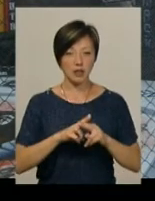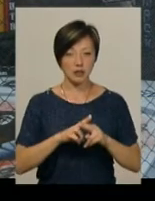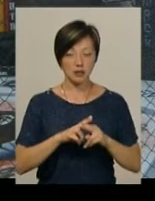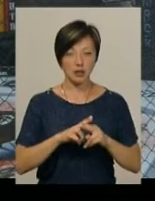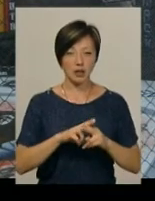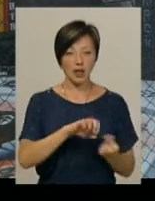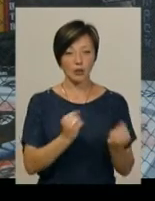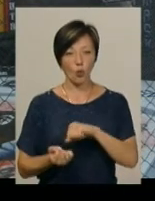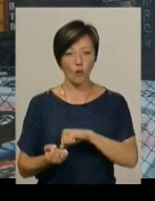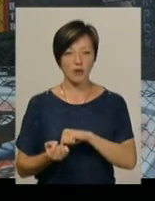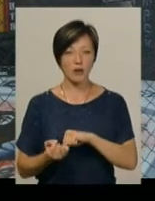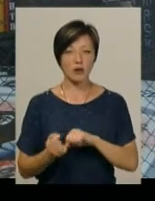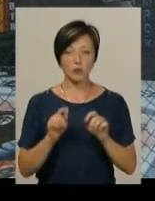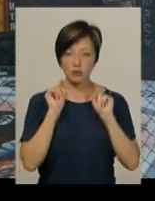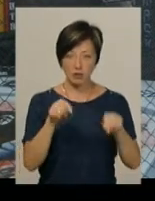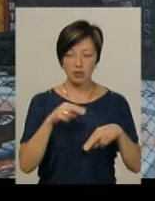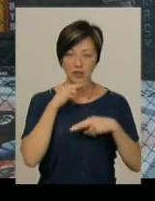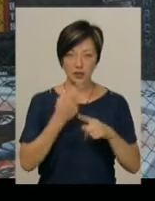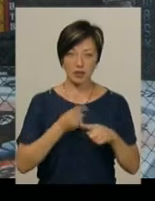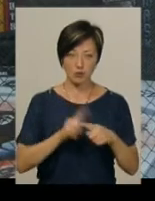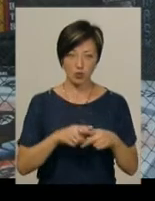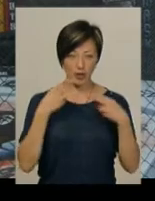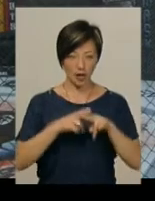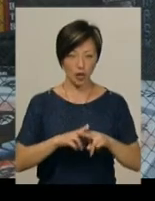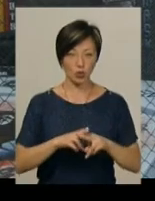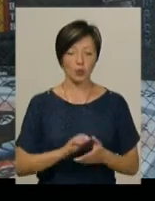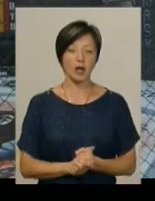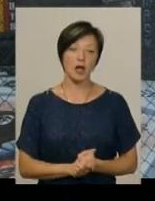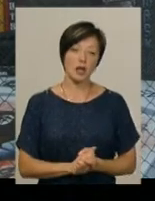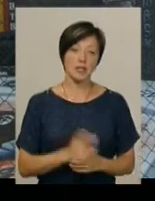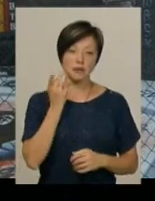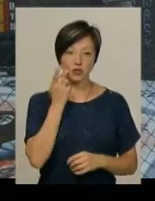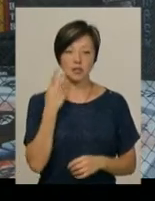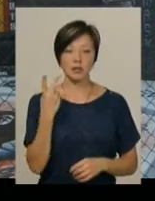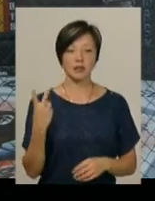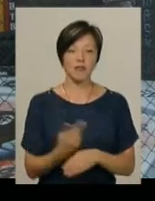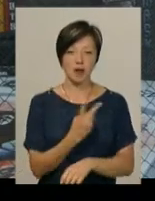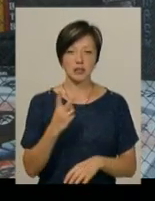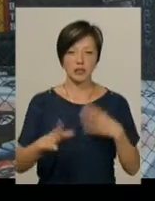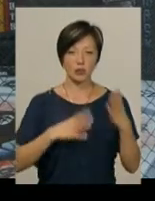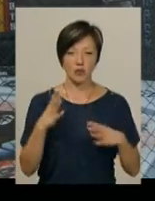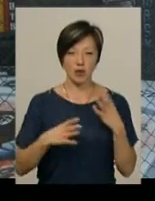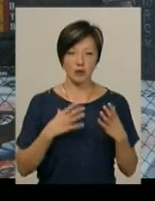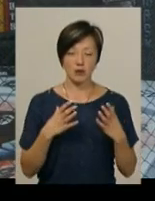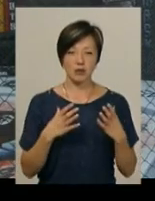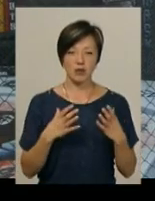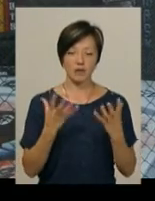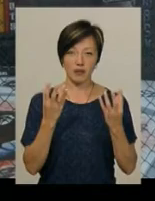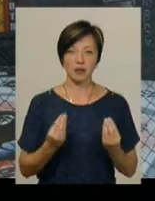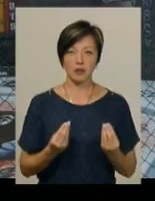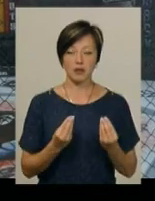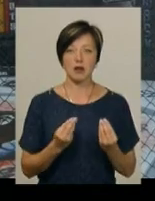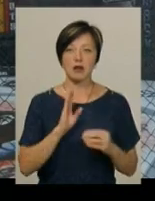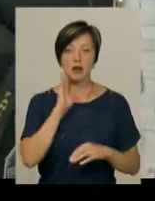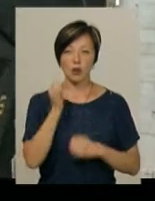саме. Будемо давати ще більш акцент на цю техніку. Ну, як завжди, 2 тренування, зранку якийсь неї крос йде, і